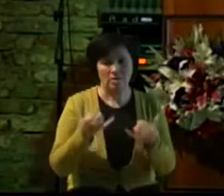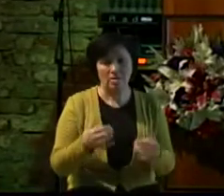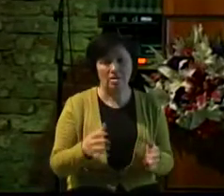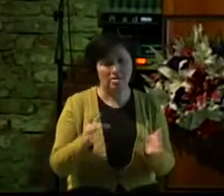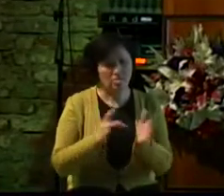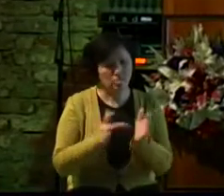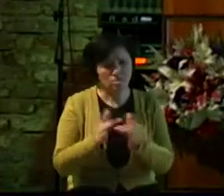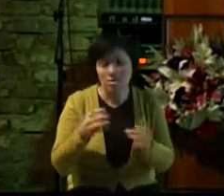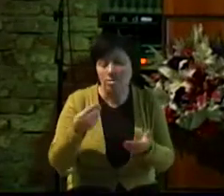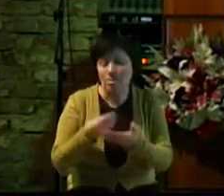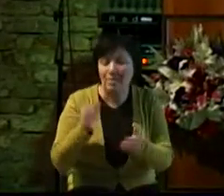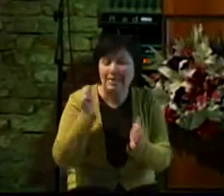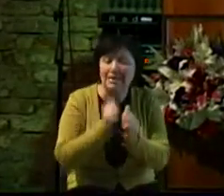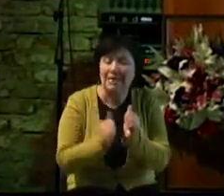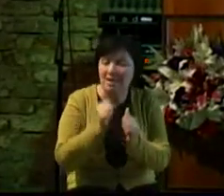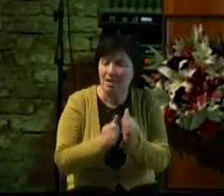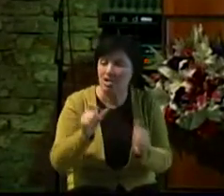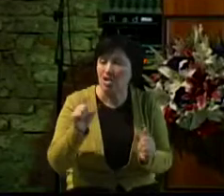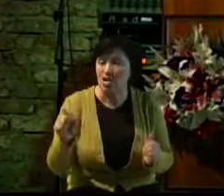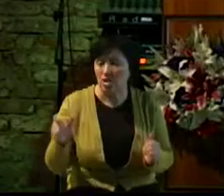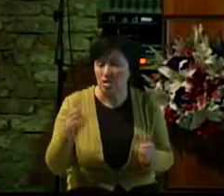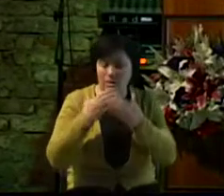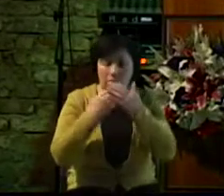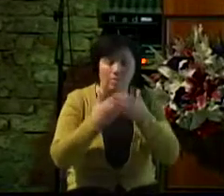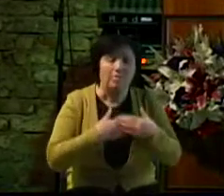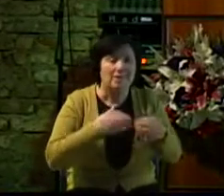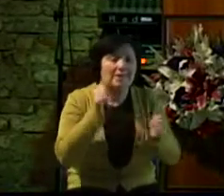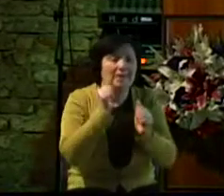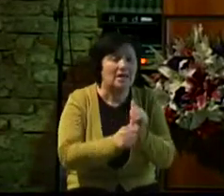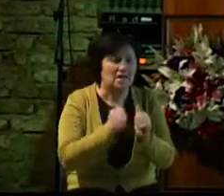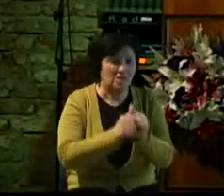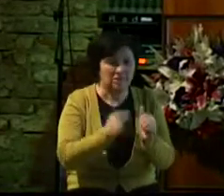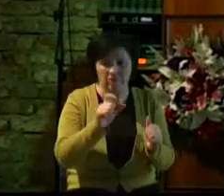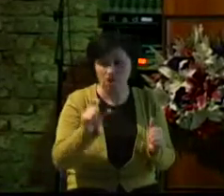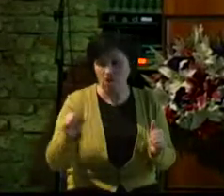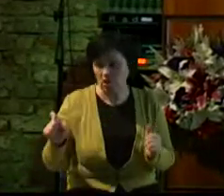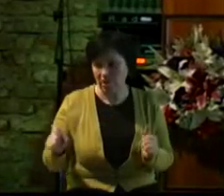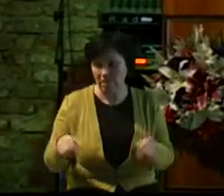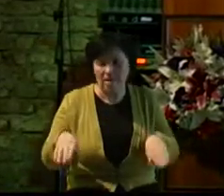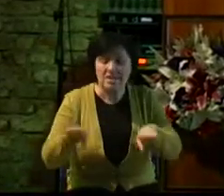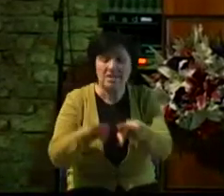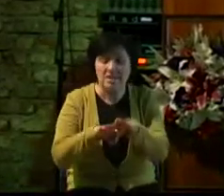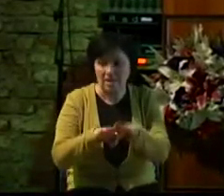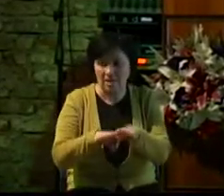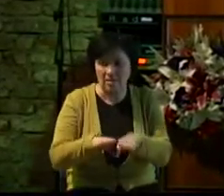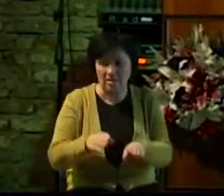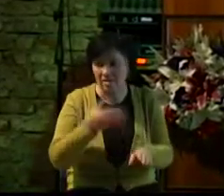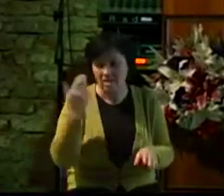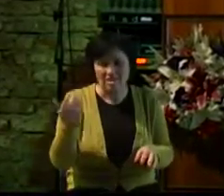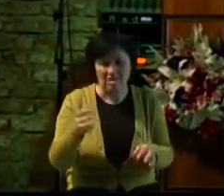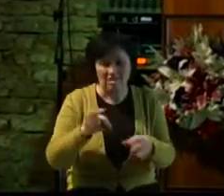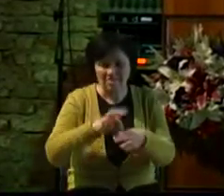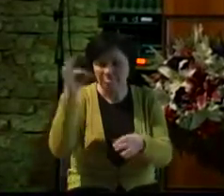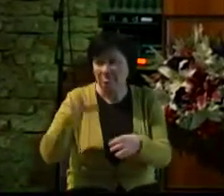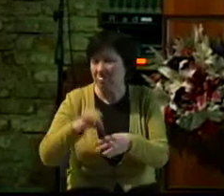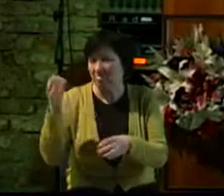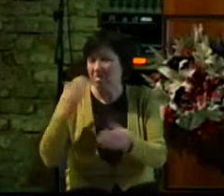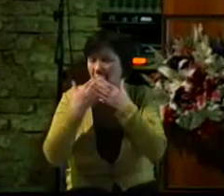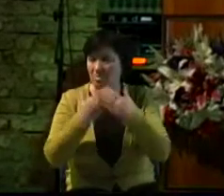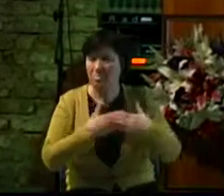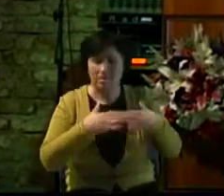дорог каждый человек, что Он любит каждого человека одинаково. Нет у Него